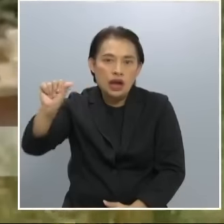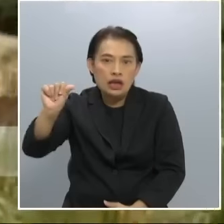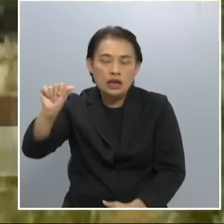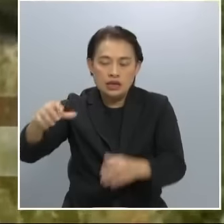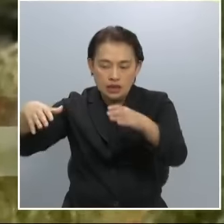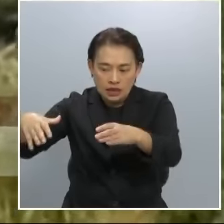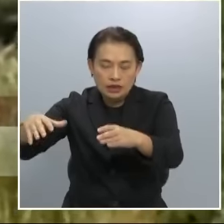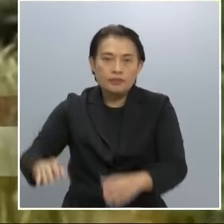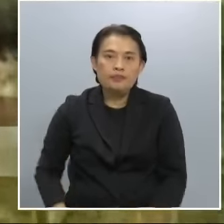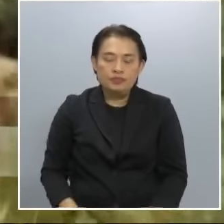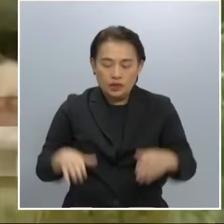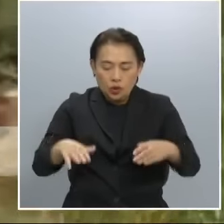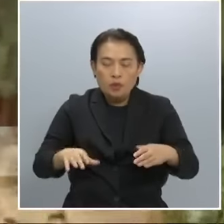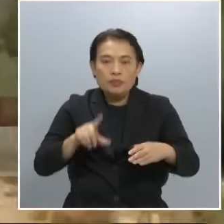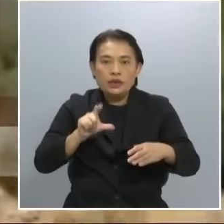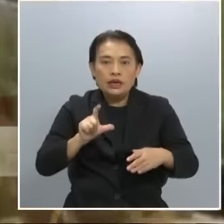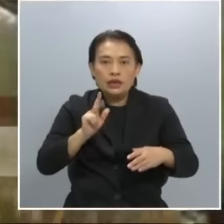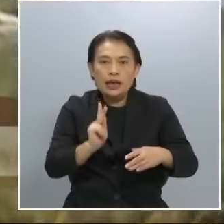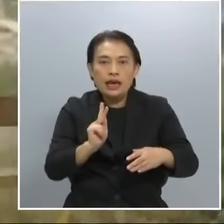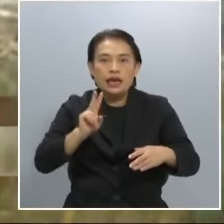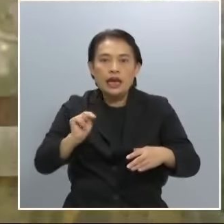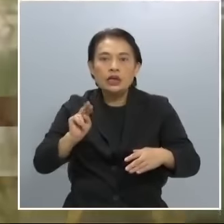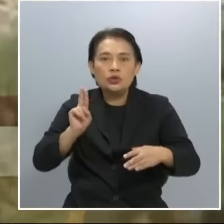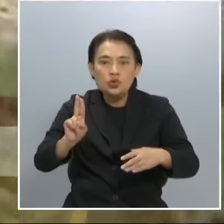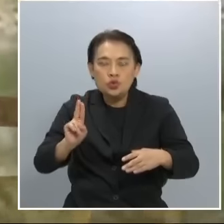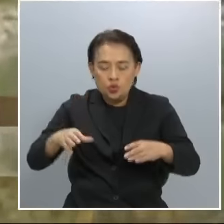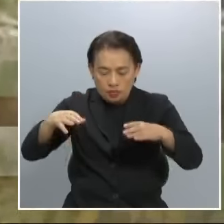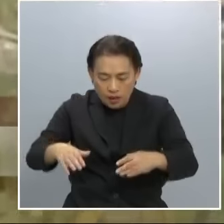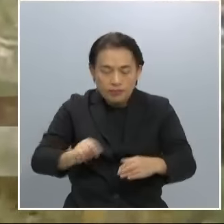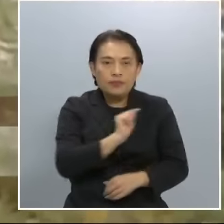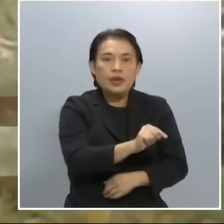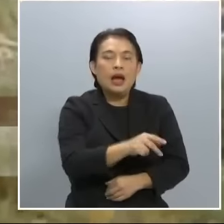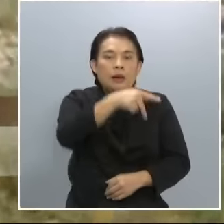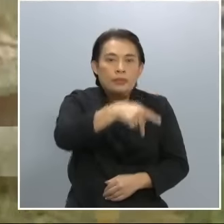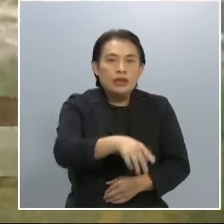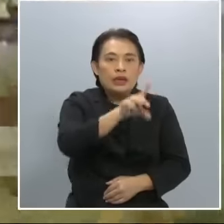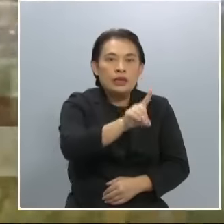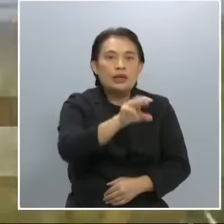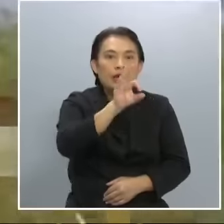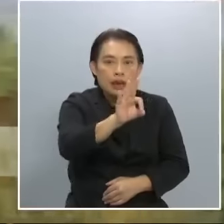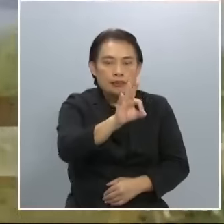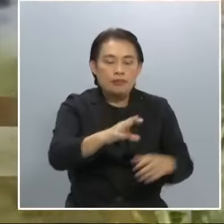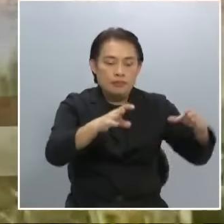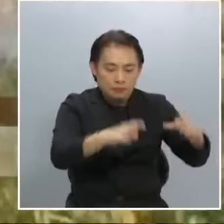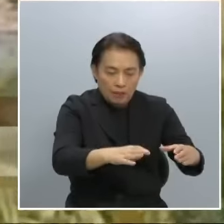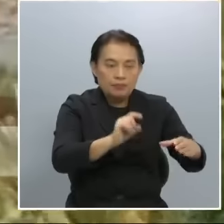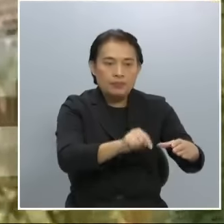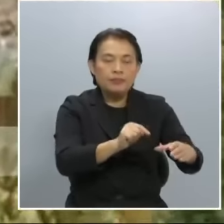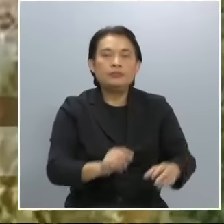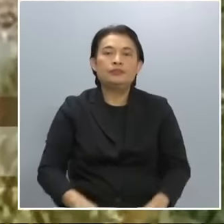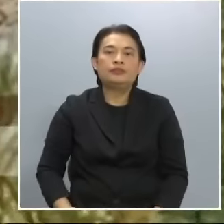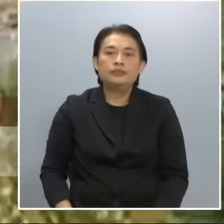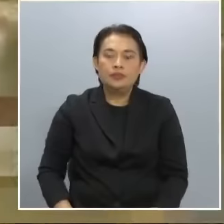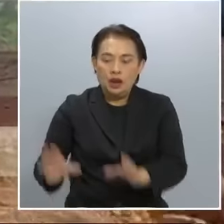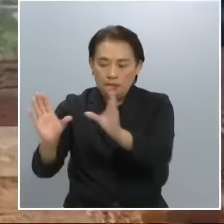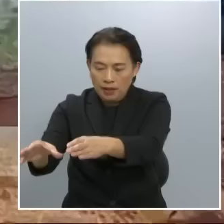KNU และทหารกองกำลังพิทักษ์ประชาชน PDF หลายร้อยนายพร้อมอาวุธและอาวุธหนักบุกโจมตีทห